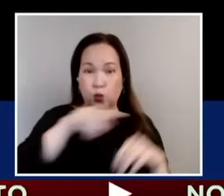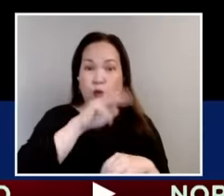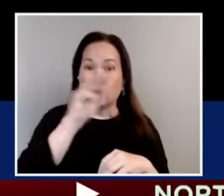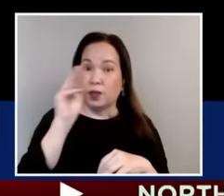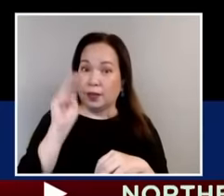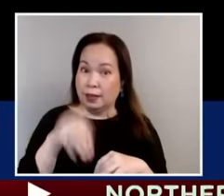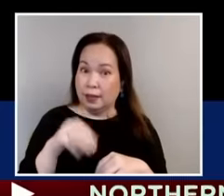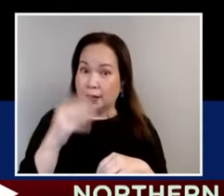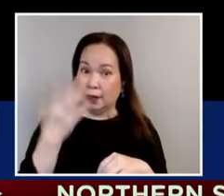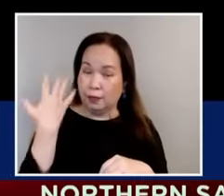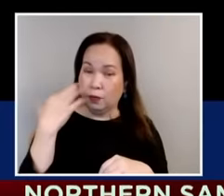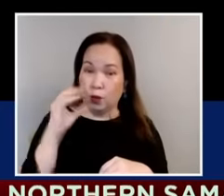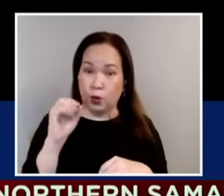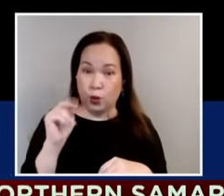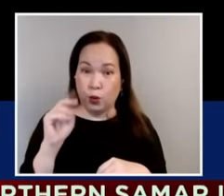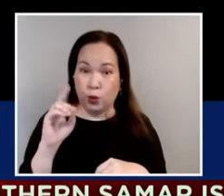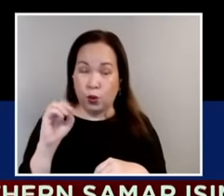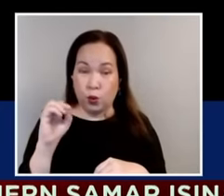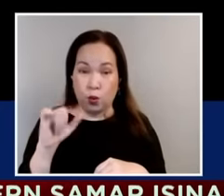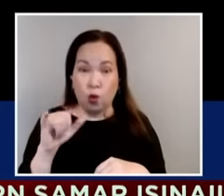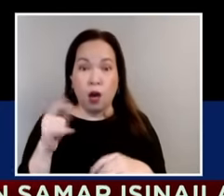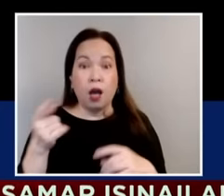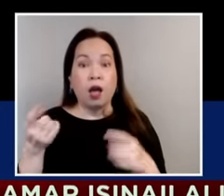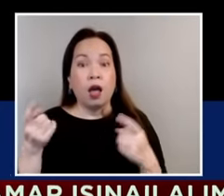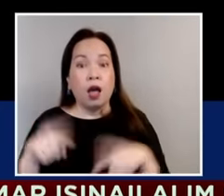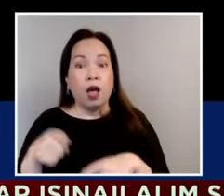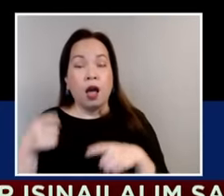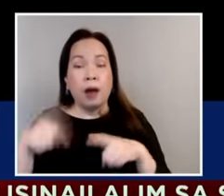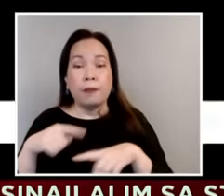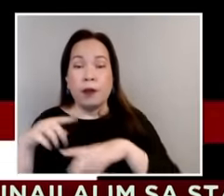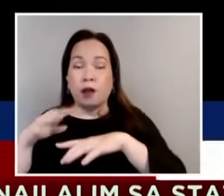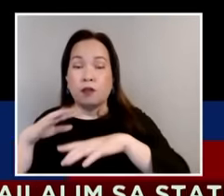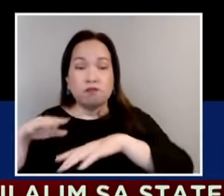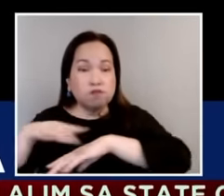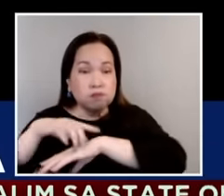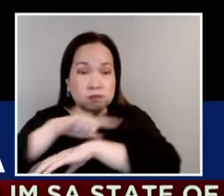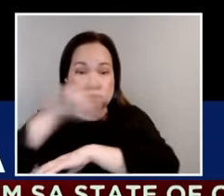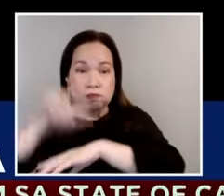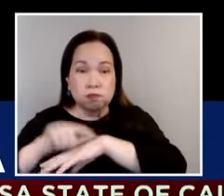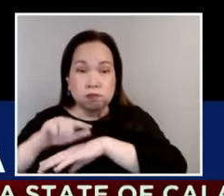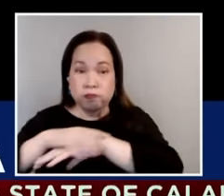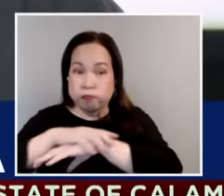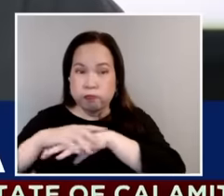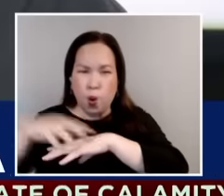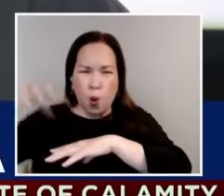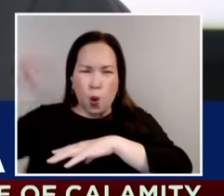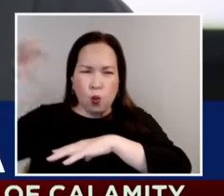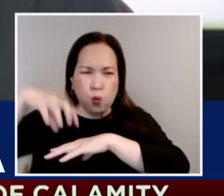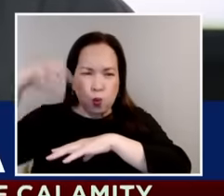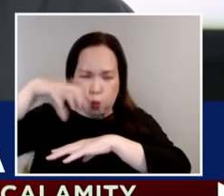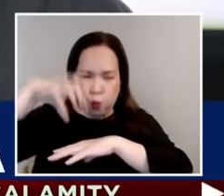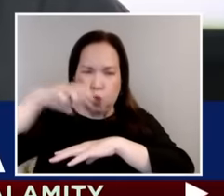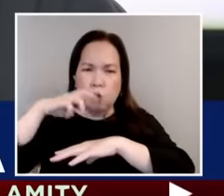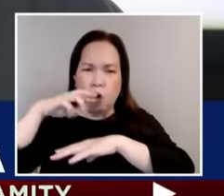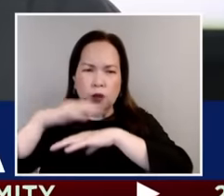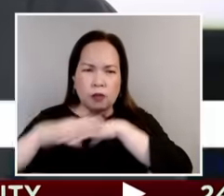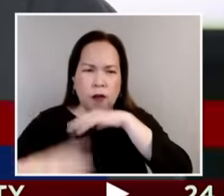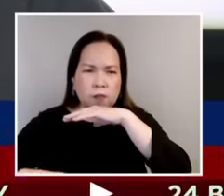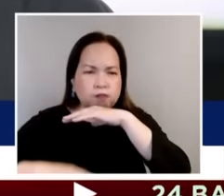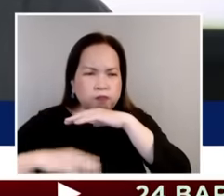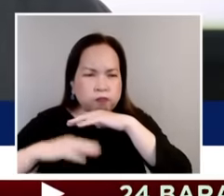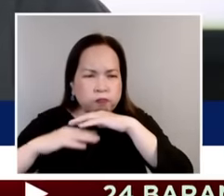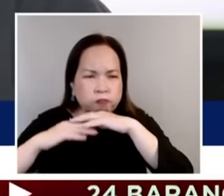undoy. Dahil dito, hindi na kayang sipsipin pa ng lupa ang dami ng ulan. Kung i-consider natin